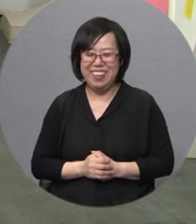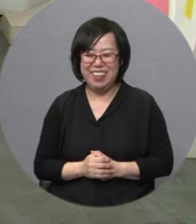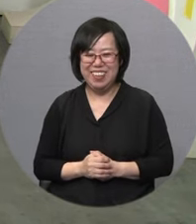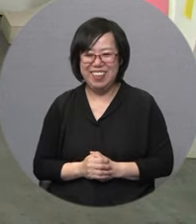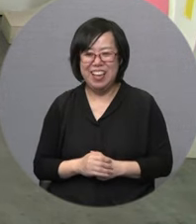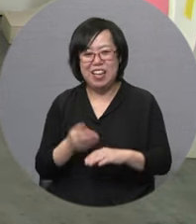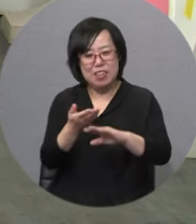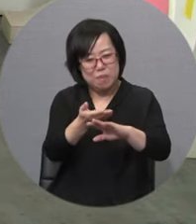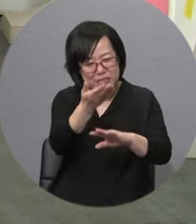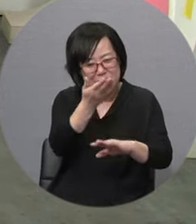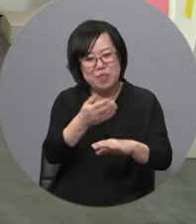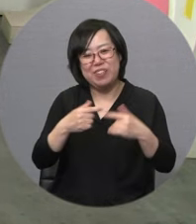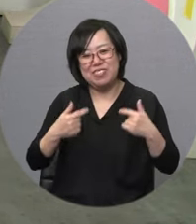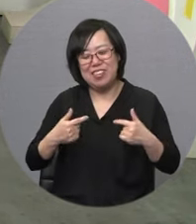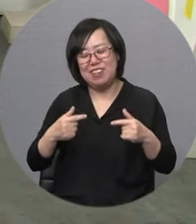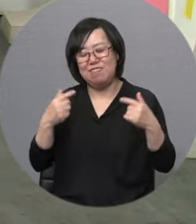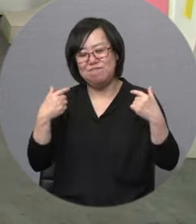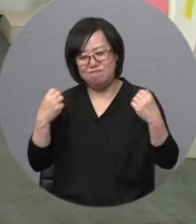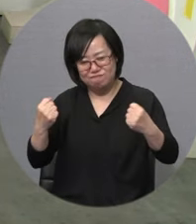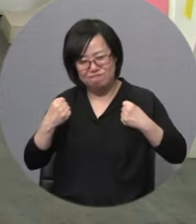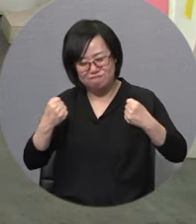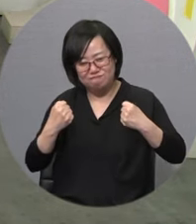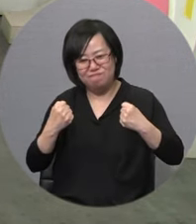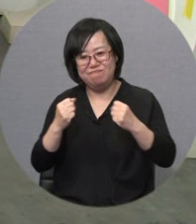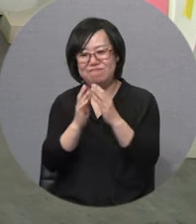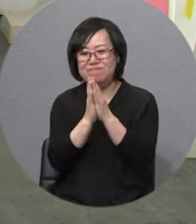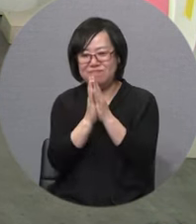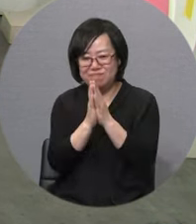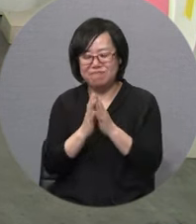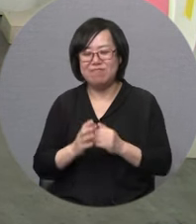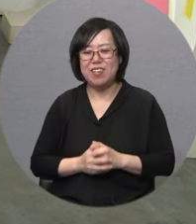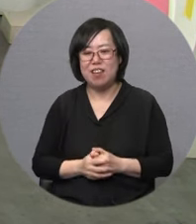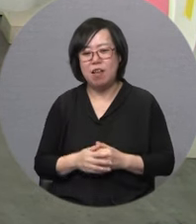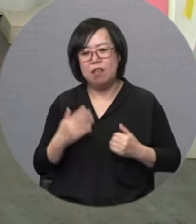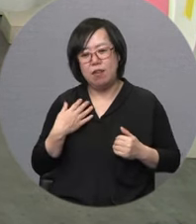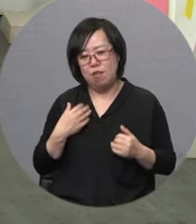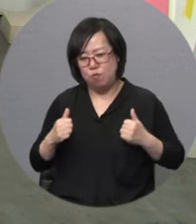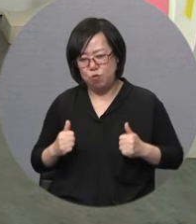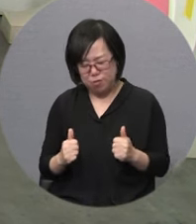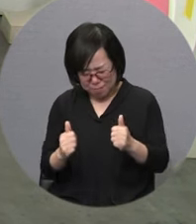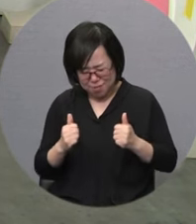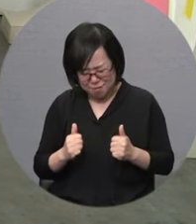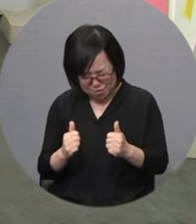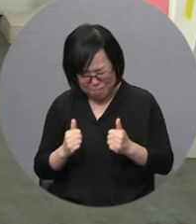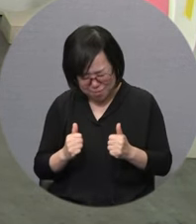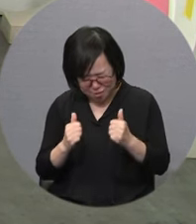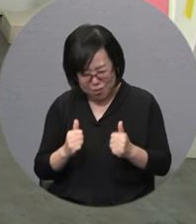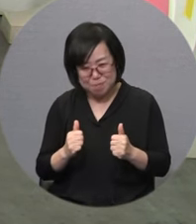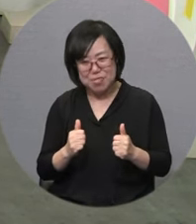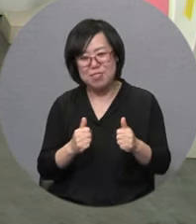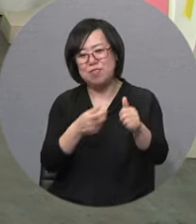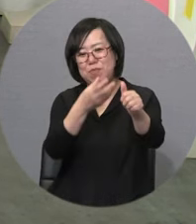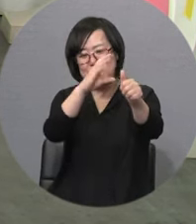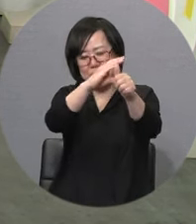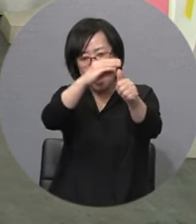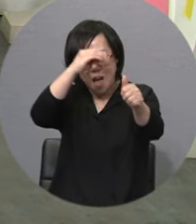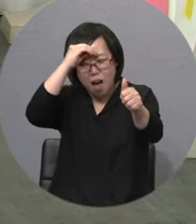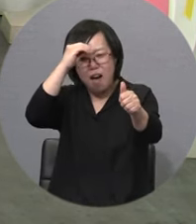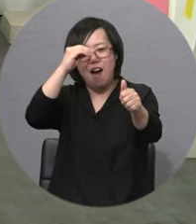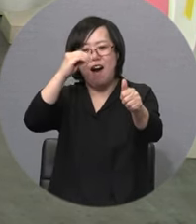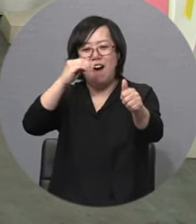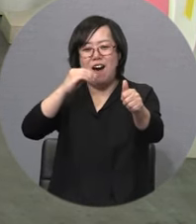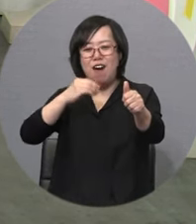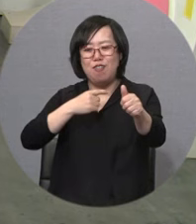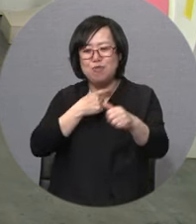네, 선배님 항상 건강하시고요. 그리고 요즘에 네. 열심히 또 제2의, 제3의 뭐라